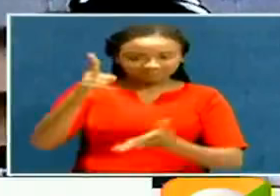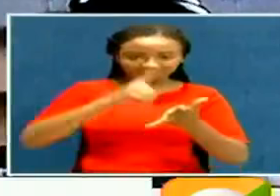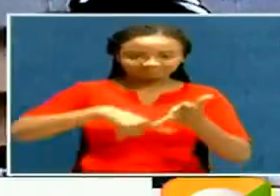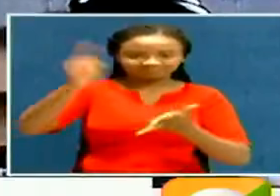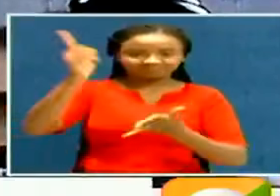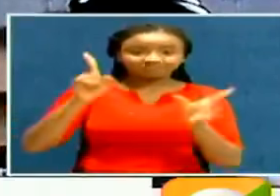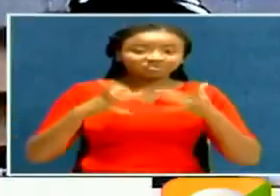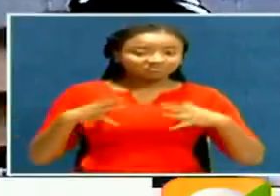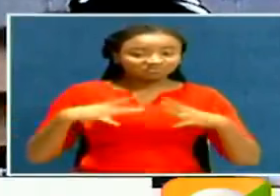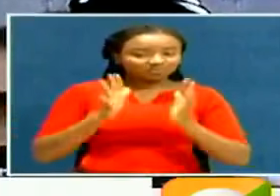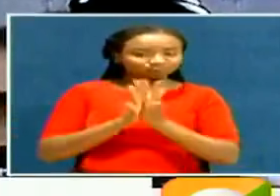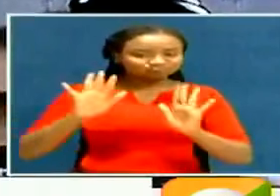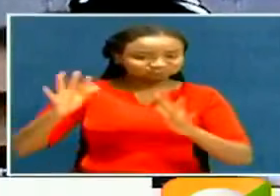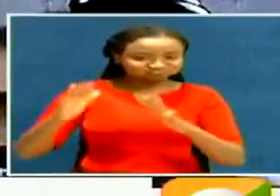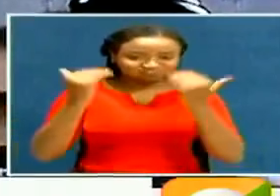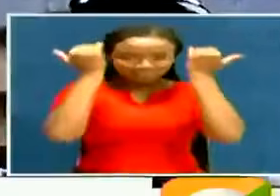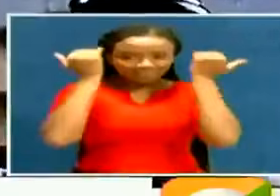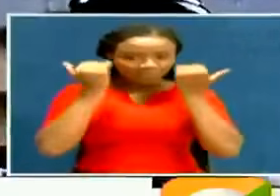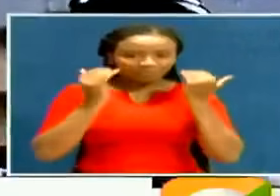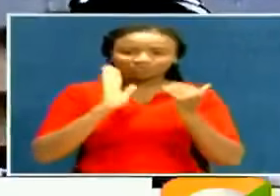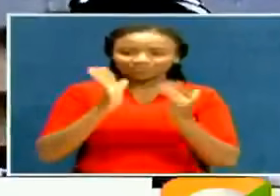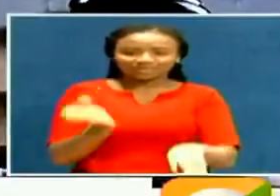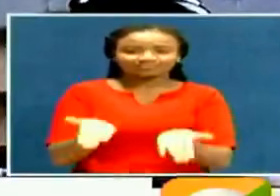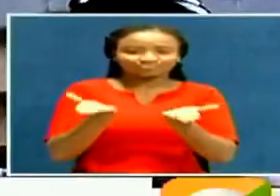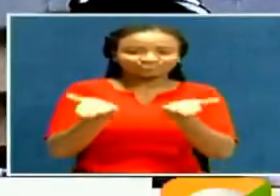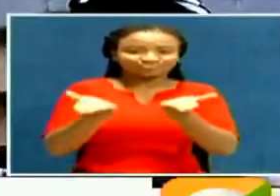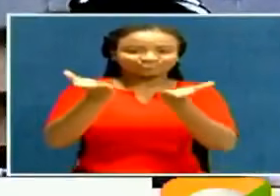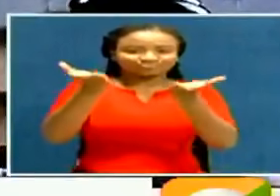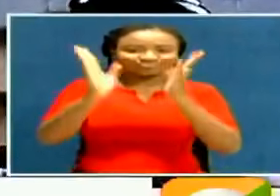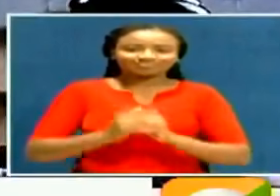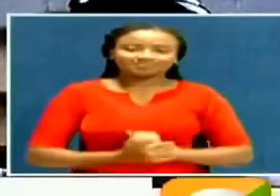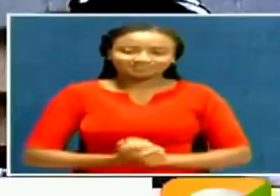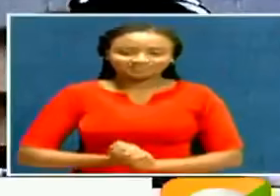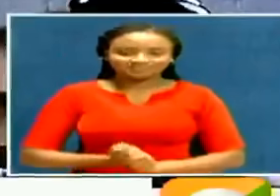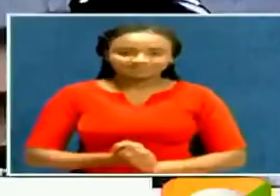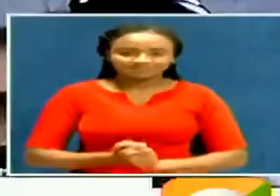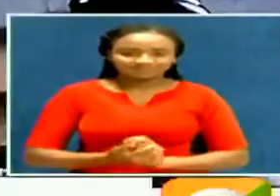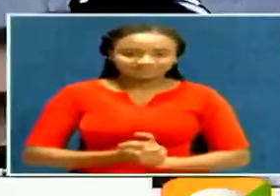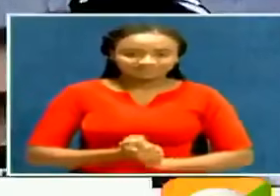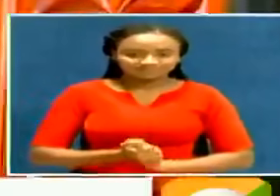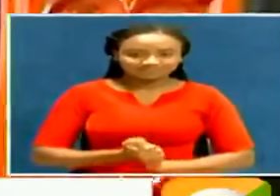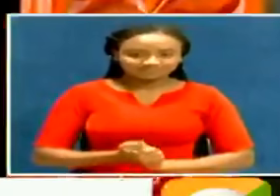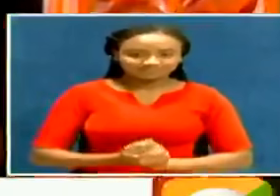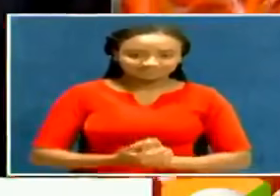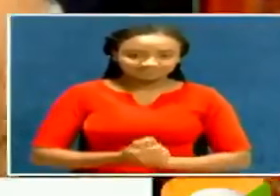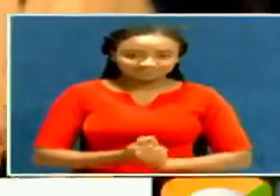kuelezea matumaini yao kwa idara ya mahakama itaimarisha uhuru wake, kama anavyotuarifu Sam Gituku.